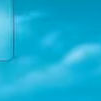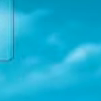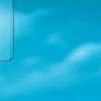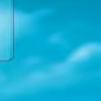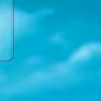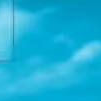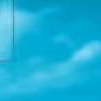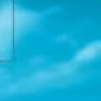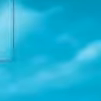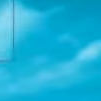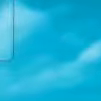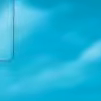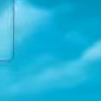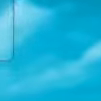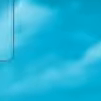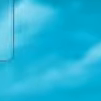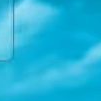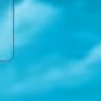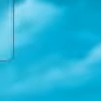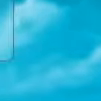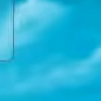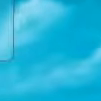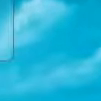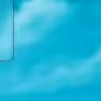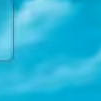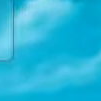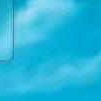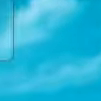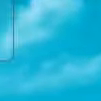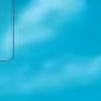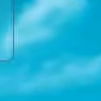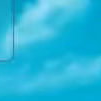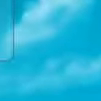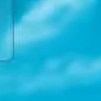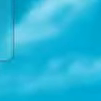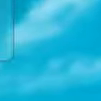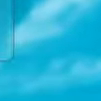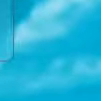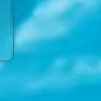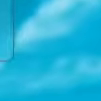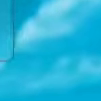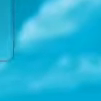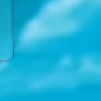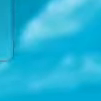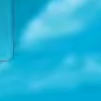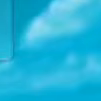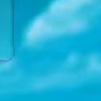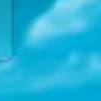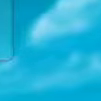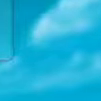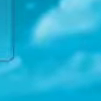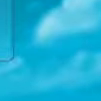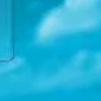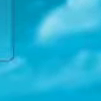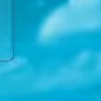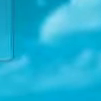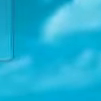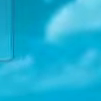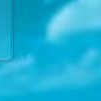11. В Жанакурганском районе днем плюс 26, ночью плюс 12 градусов. В Кызыларде днем плюс